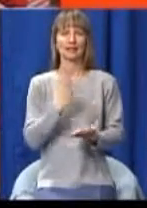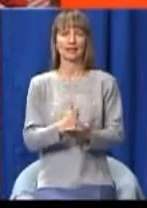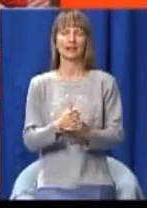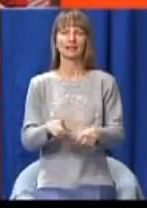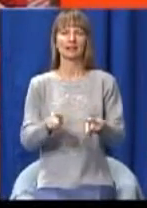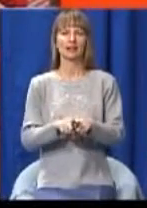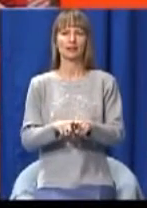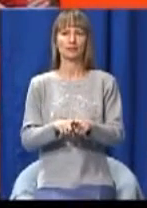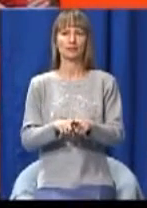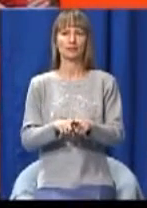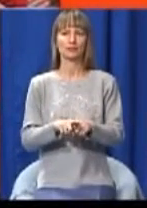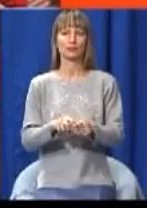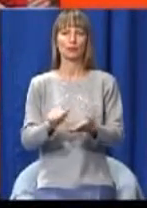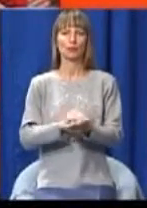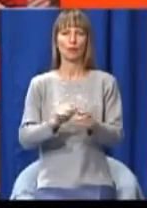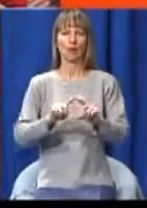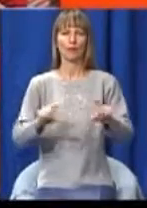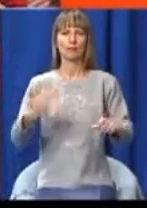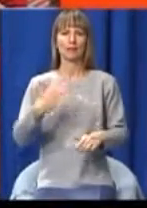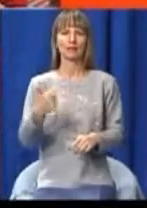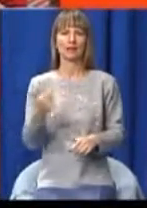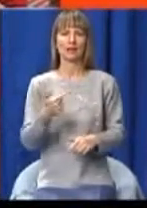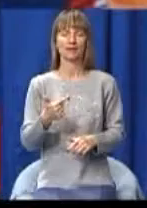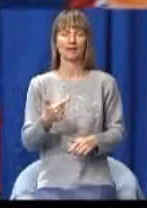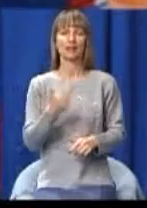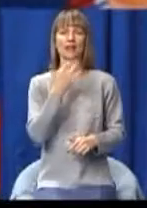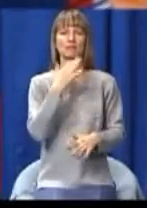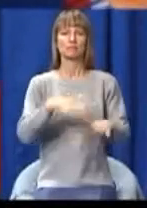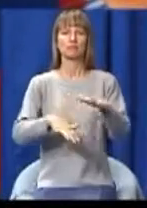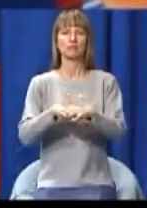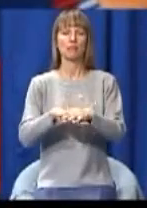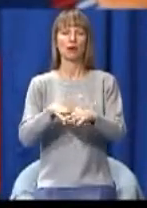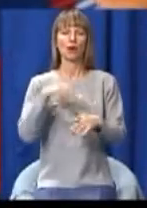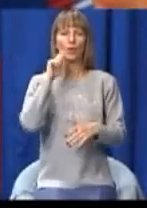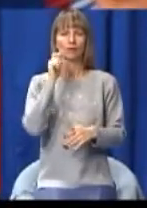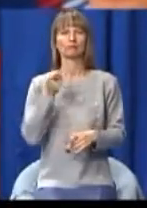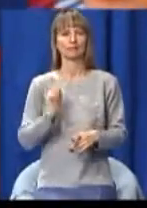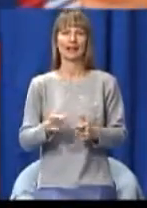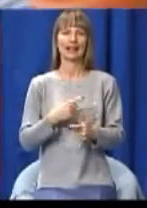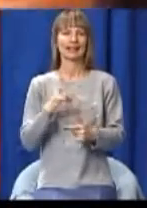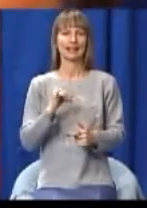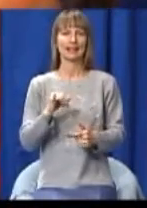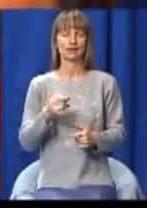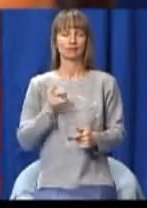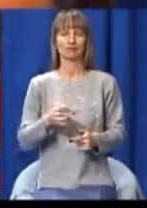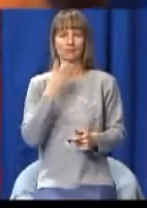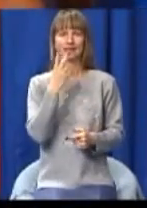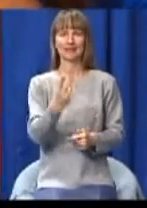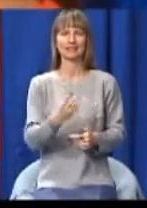така банкнота, 50 гривень, написано «Національний банк України», як ви вважаєте. Справжня чи ні? Справжня. Ну,